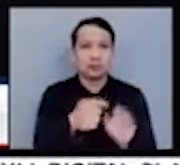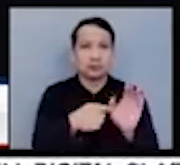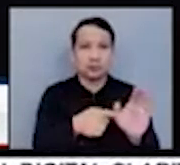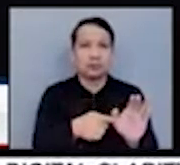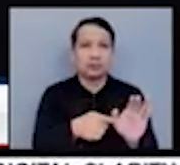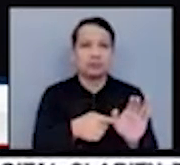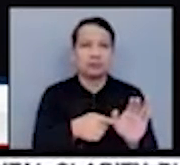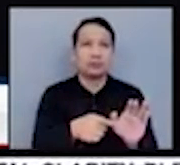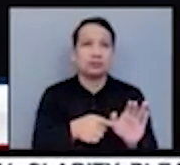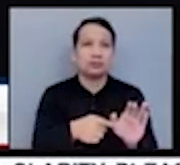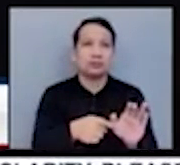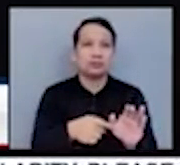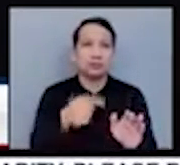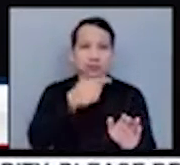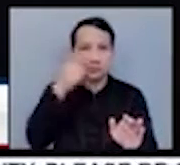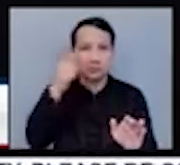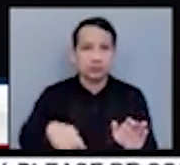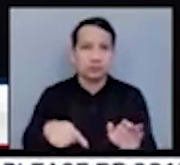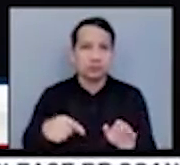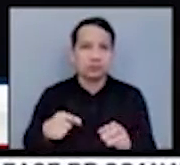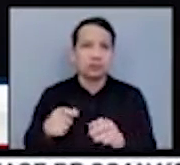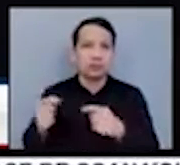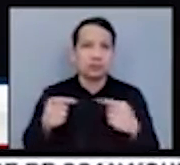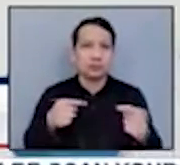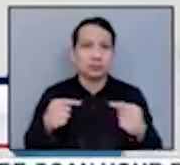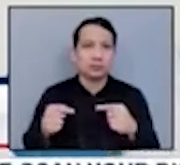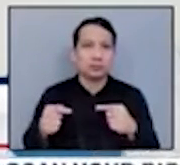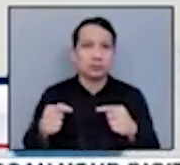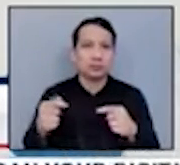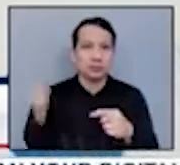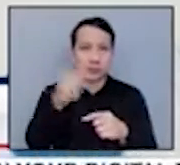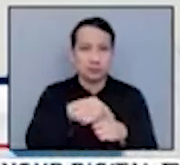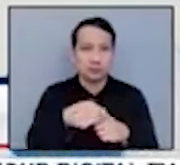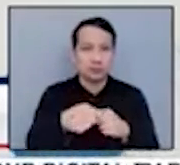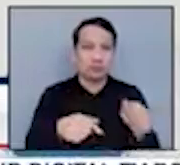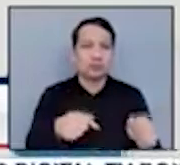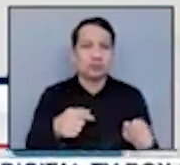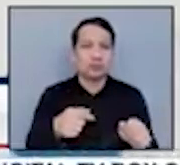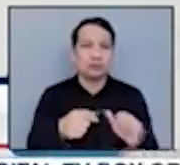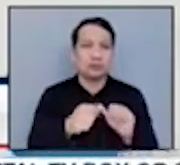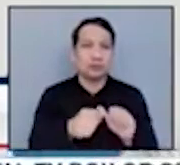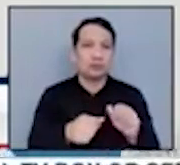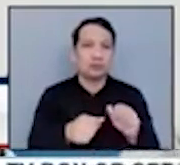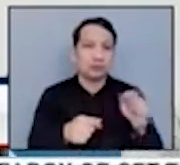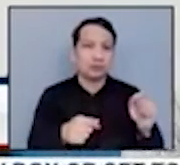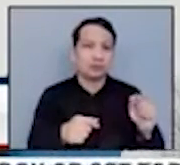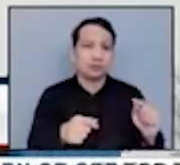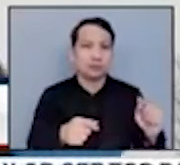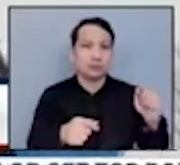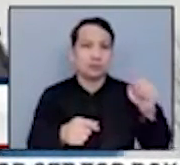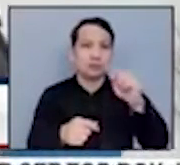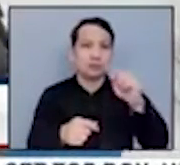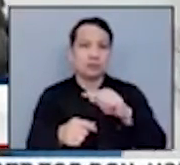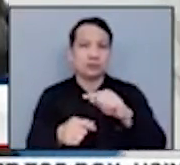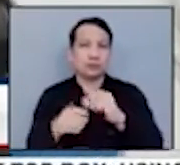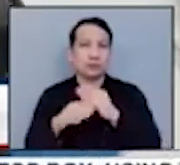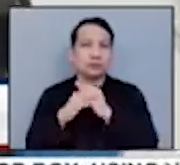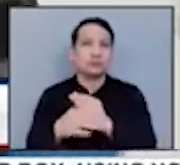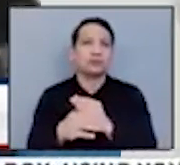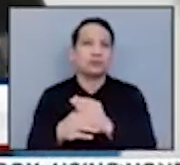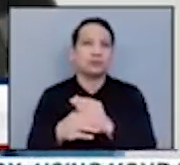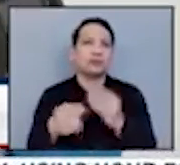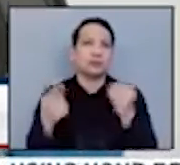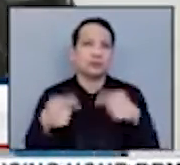sa illegal nitong pakikipagbakbakan sa Ukraine. Iginiit ni Stoltenberg na maiiwasan lamang ang ganitong insidente